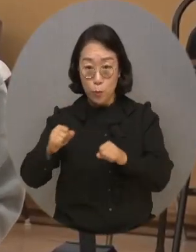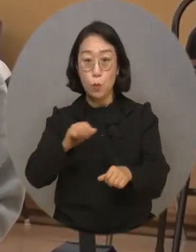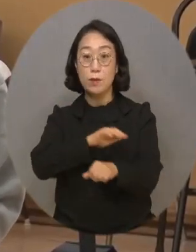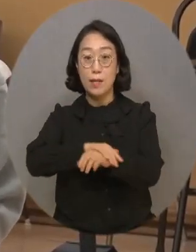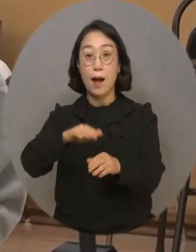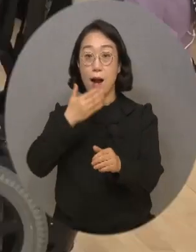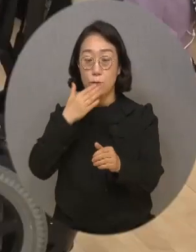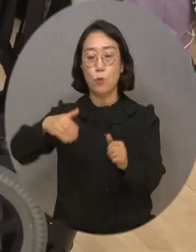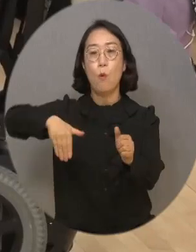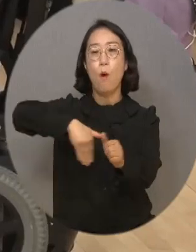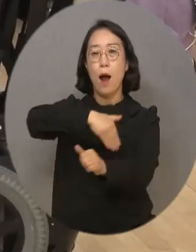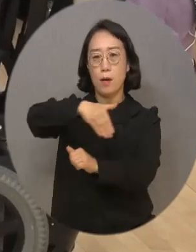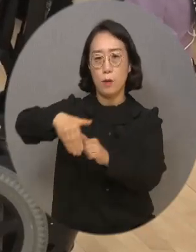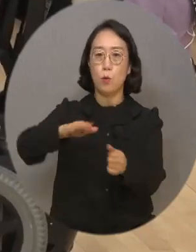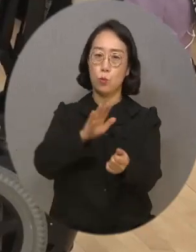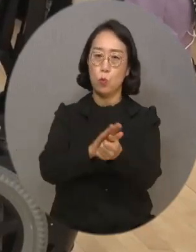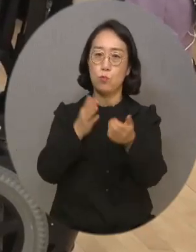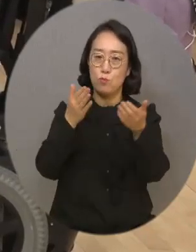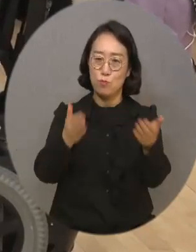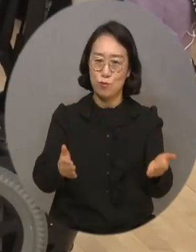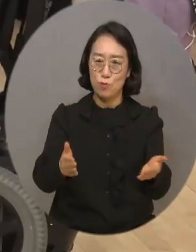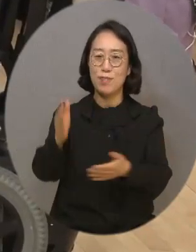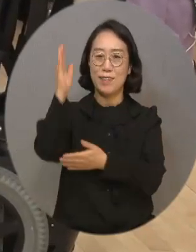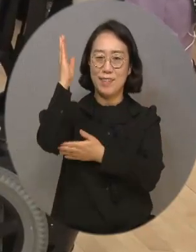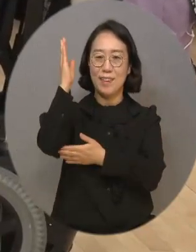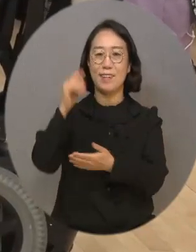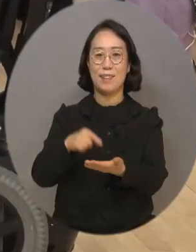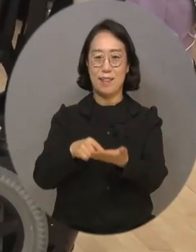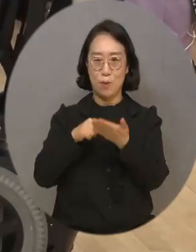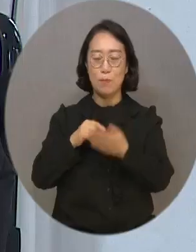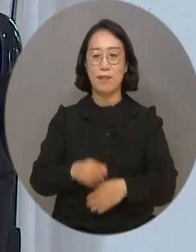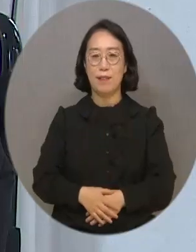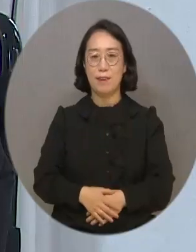있는 환경이 마련돼야 한다는 목소리도 나오고 있습니다.